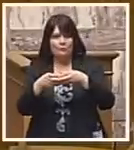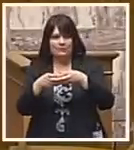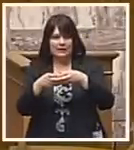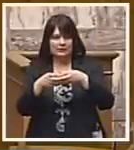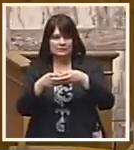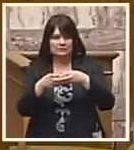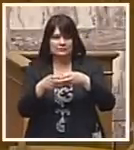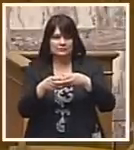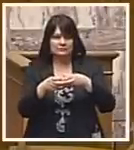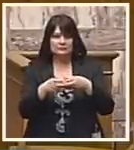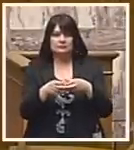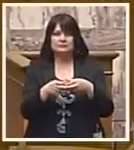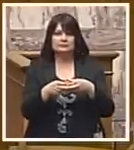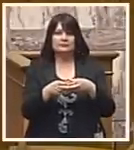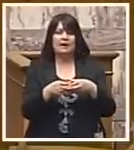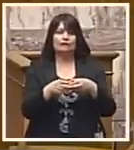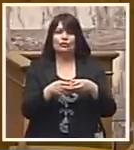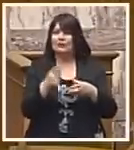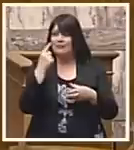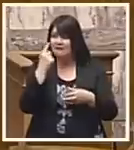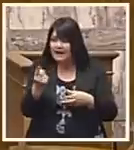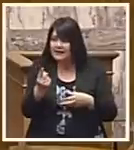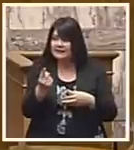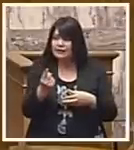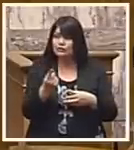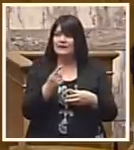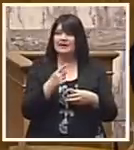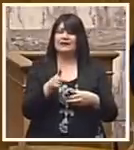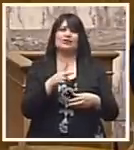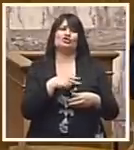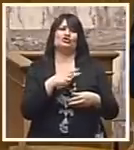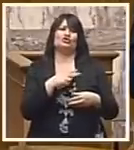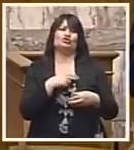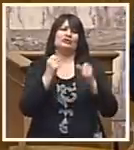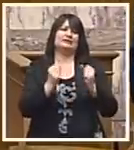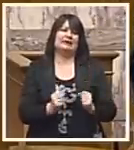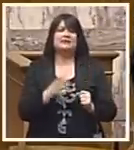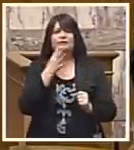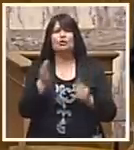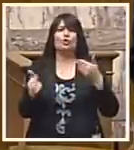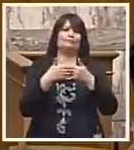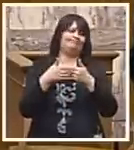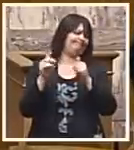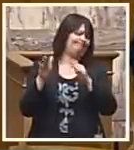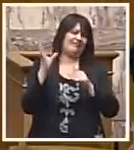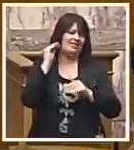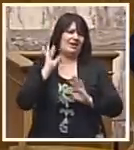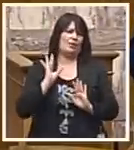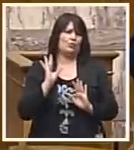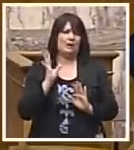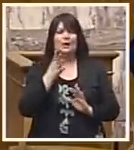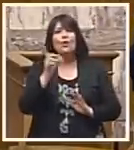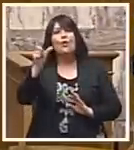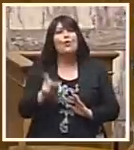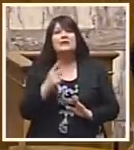αυτή στάση ευθύνης. Γι' αυτό σας κλείνουν την πόρτα, κύριε Σαμαρά, και δεν σας ακούν. Όχι επειδή εσείς έχετε